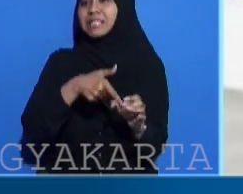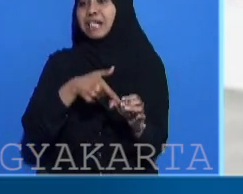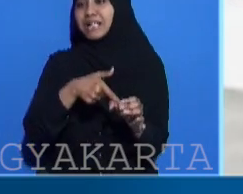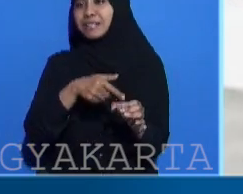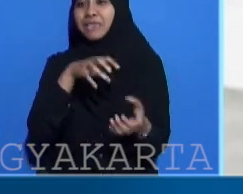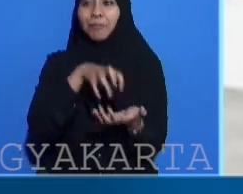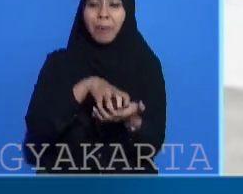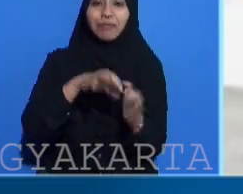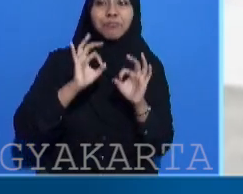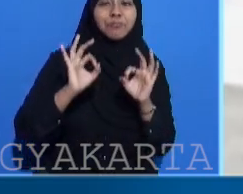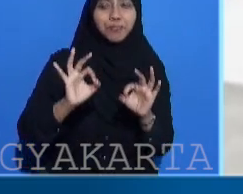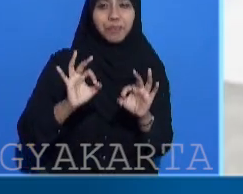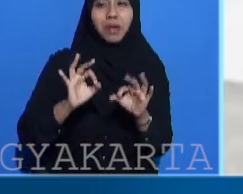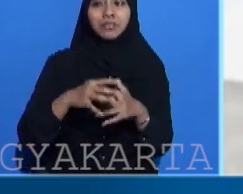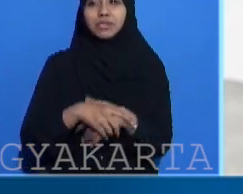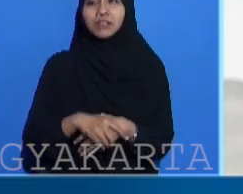kan